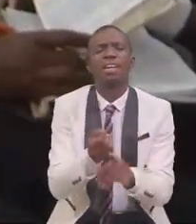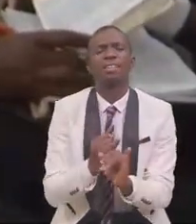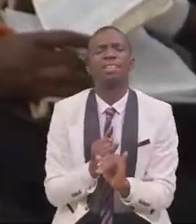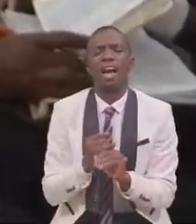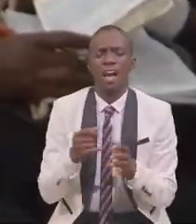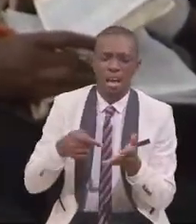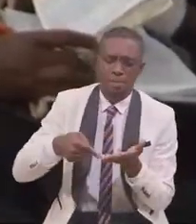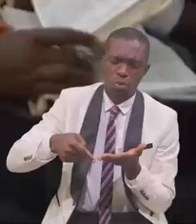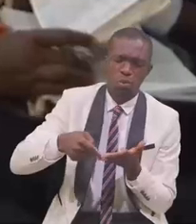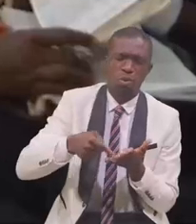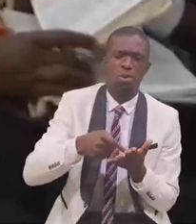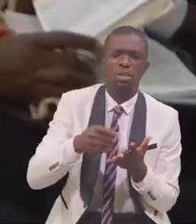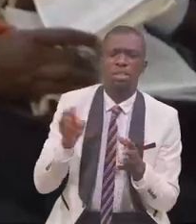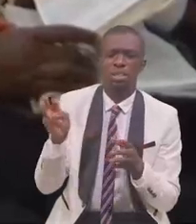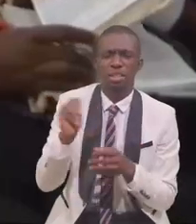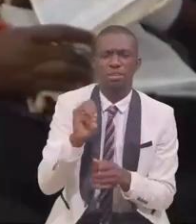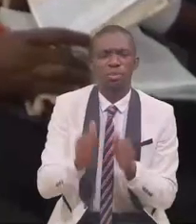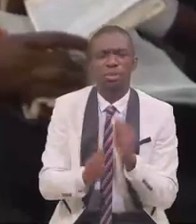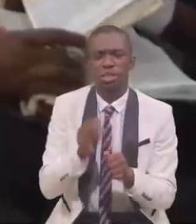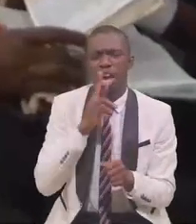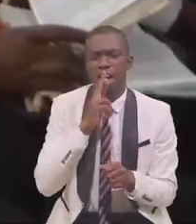sanctifiés.